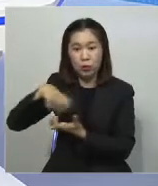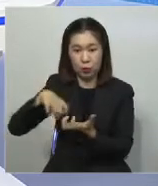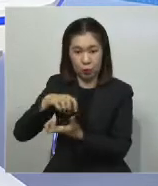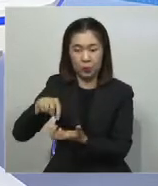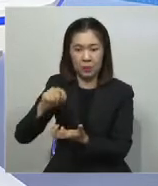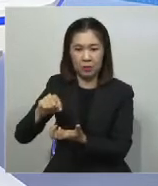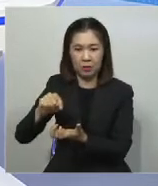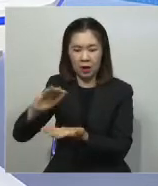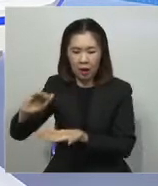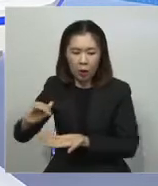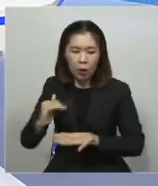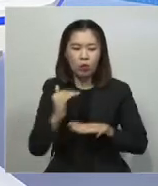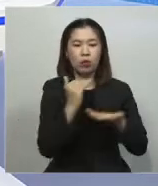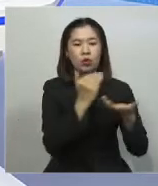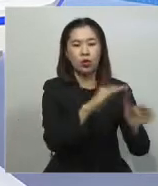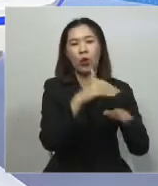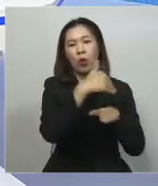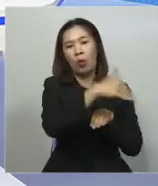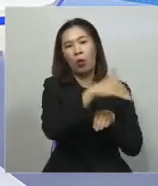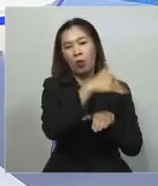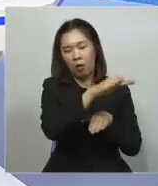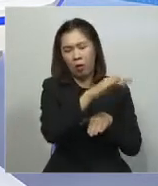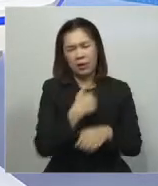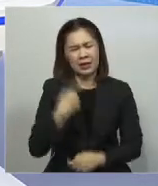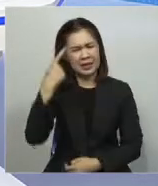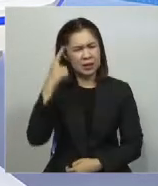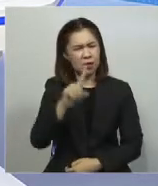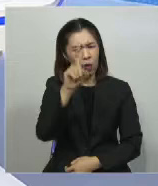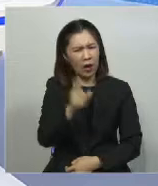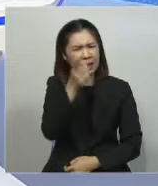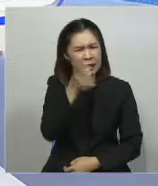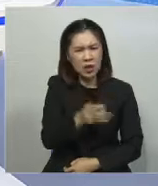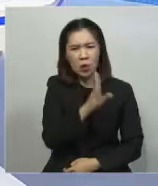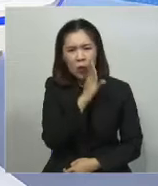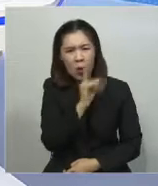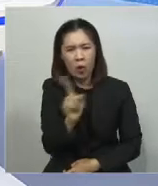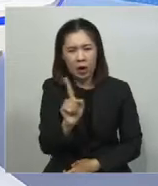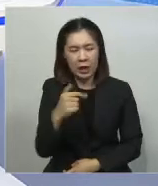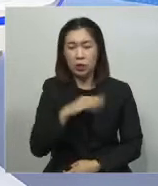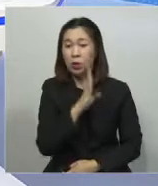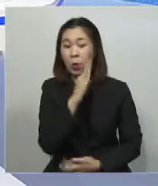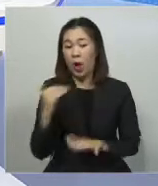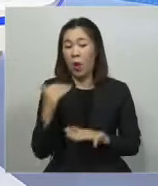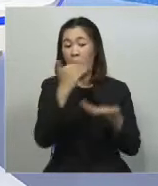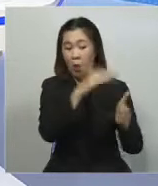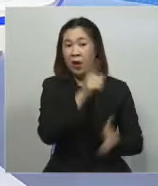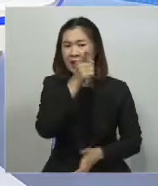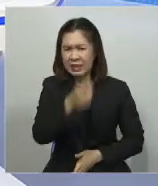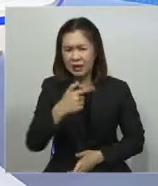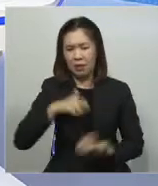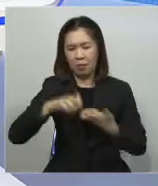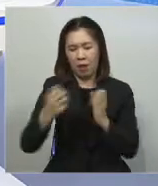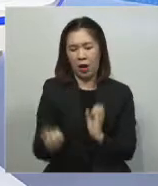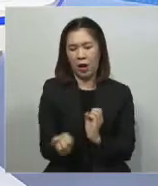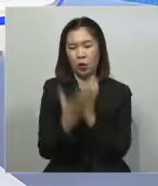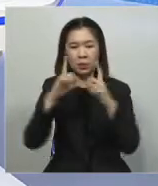ผสมกันเนี่ยค่ะส่งออกไปในต่างประเทศหลายคนก็สงสัยเอาเป็นข้อเท็จจริงหรือเปล่าถ้าเกิดว่าส่งออกจริงเนี่ยจะกระทบกับชื่อเสียงของ